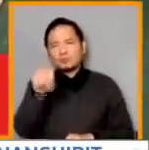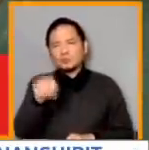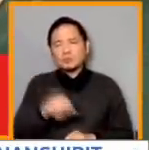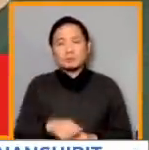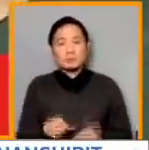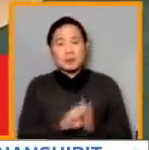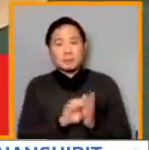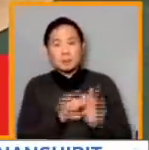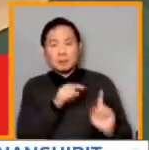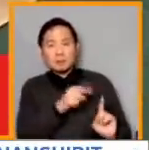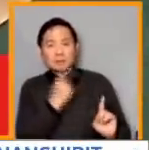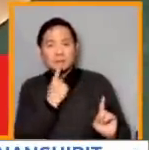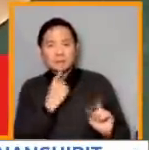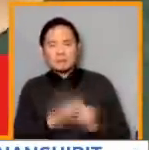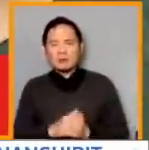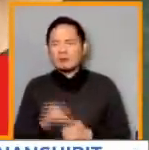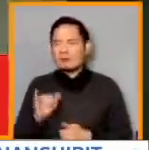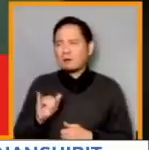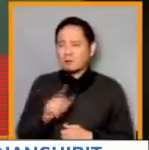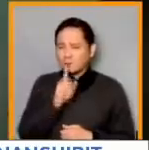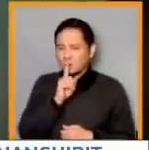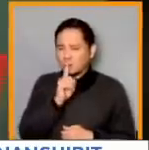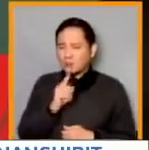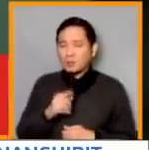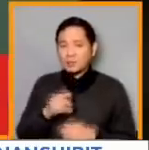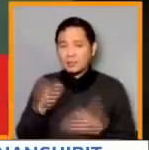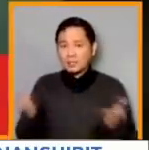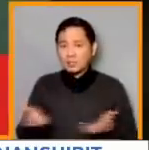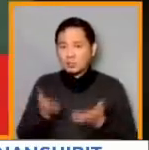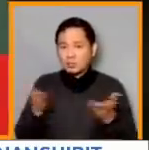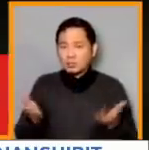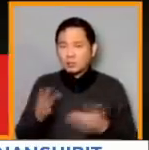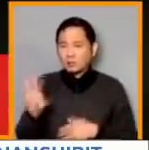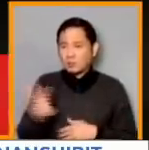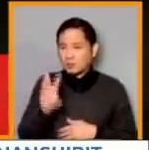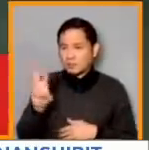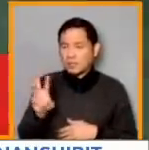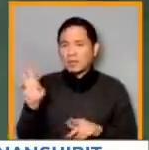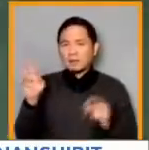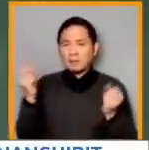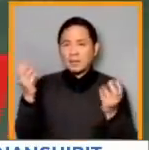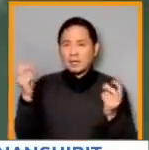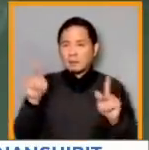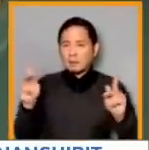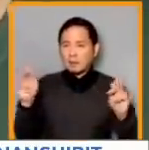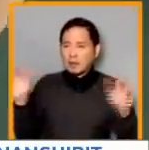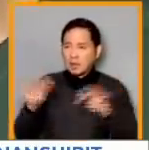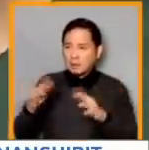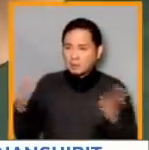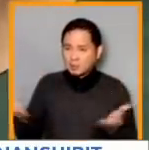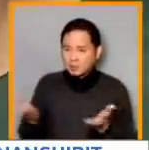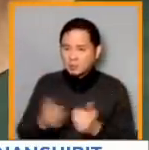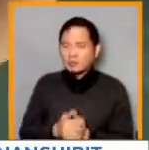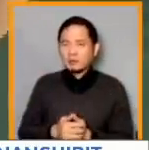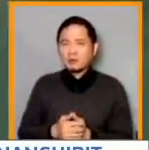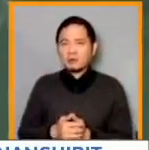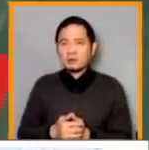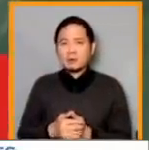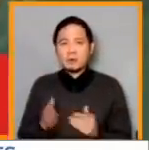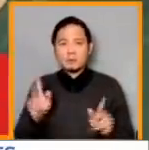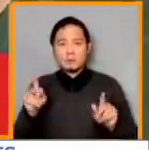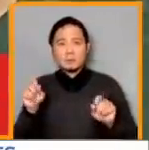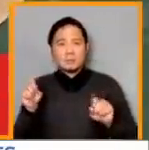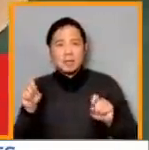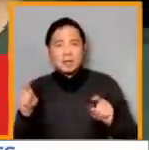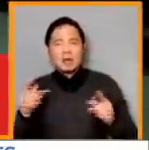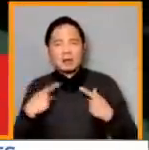sa papadala, ipon day kayo paano. Bagong Wednesday kasi maraming tao talaga. Repairs po tagal mga vendors. Halos po yung mga